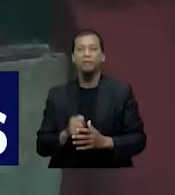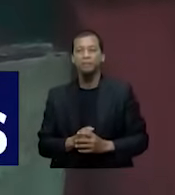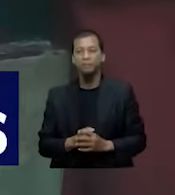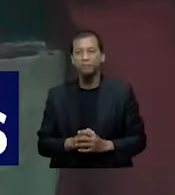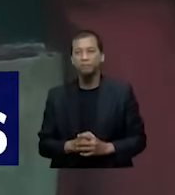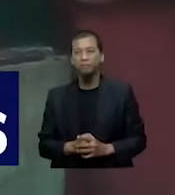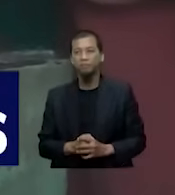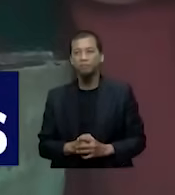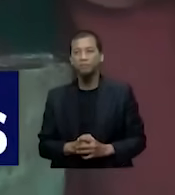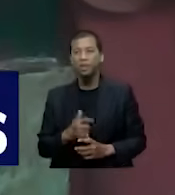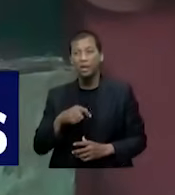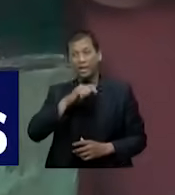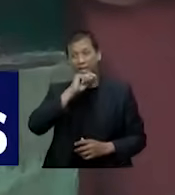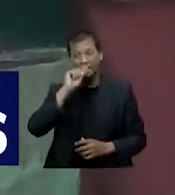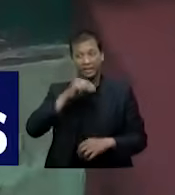Bu?